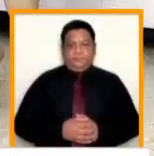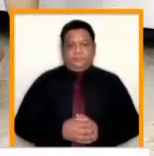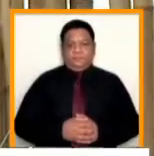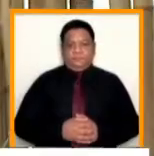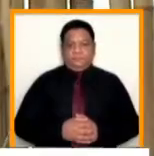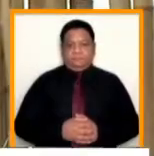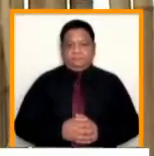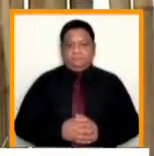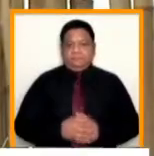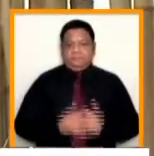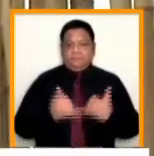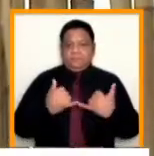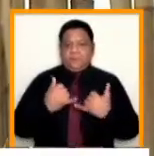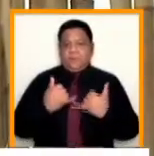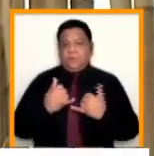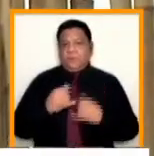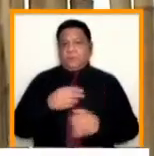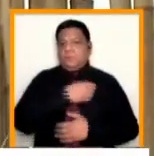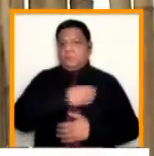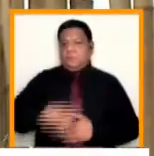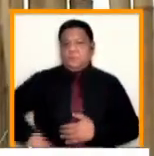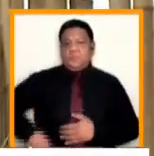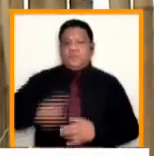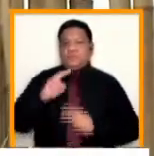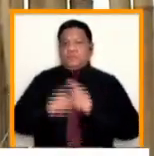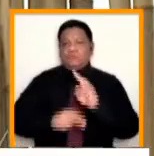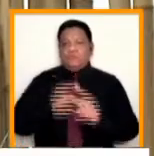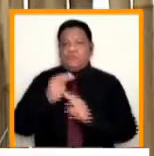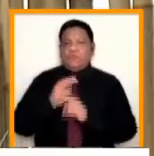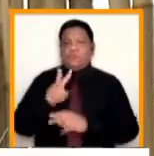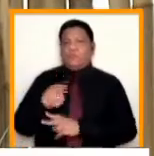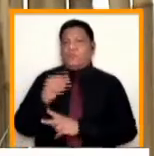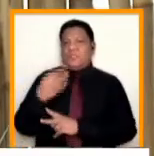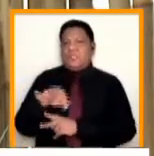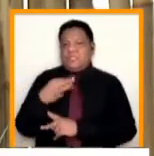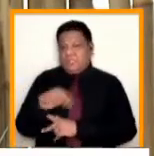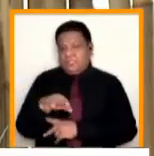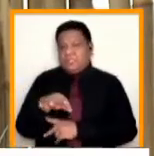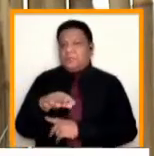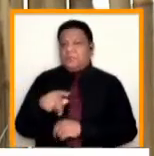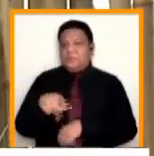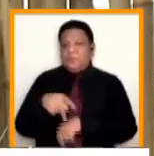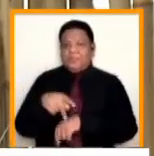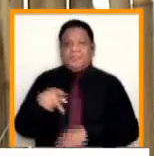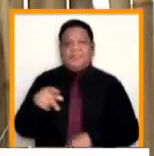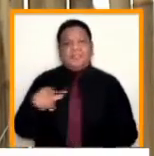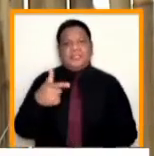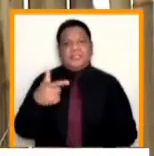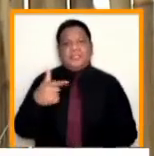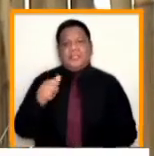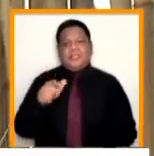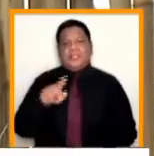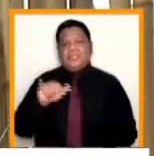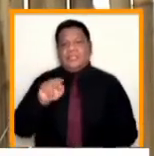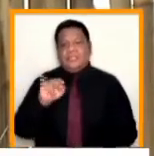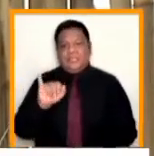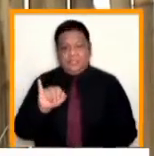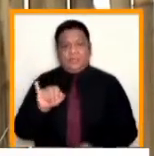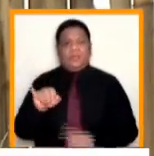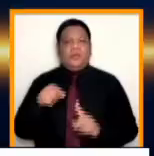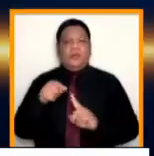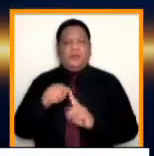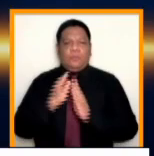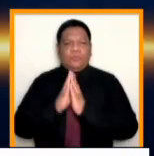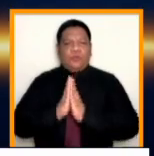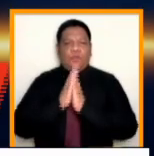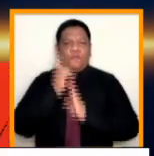Pinagdarasal daw ni Miss Universe Philippines 2019 Gazini Ganados ang kaligtasan ng kanyang mga kapatid na naiipit sa bombahan sa Israel at